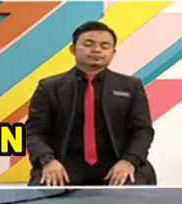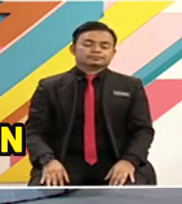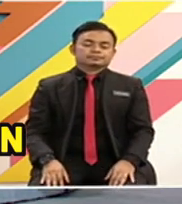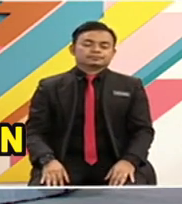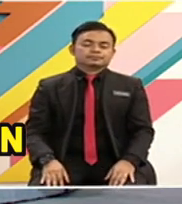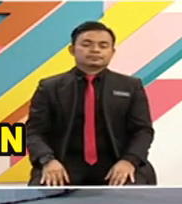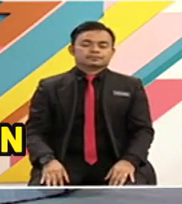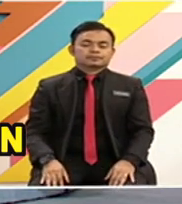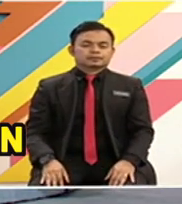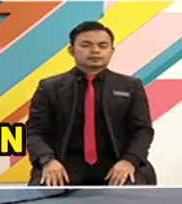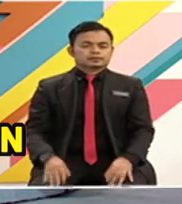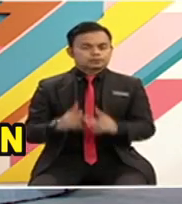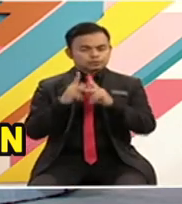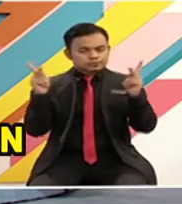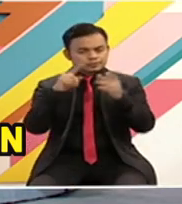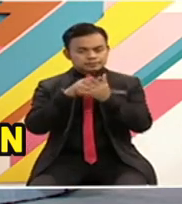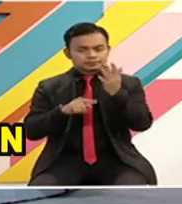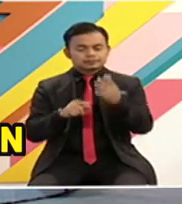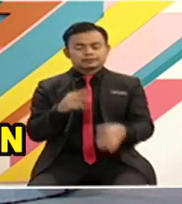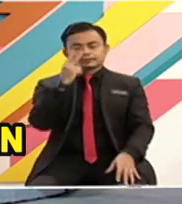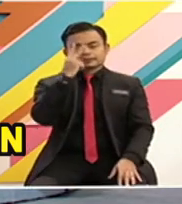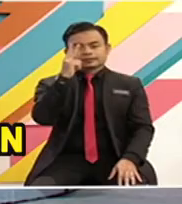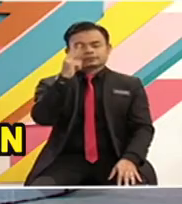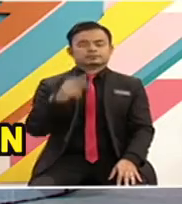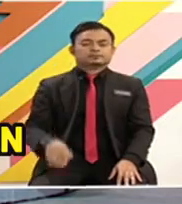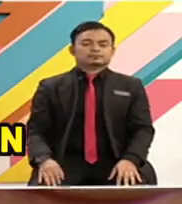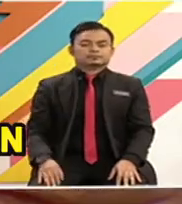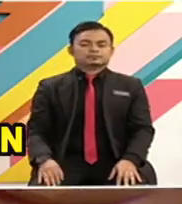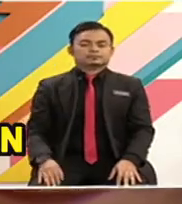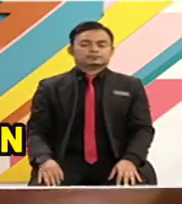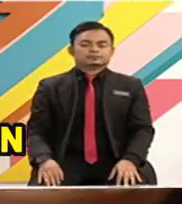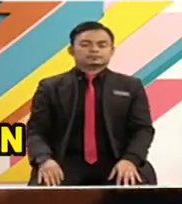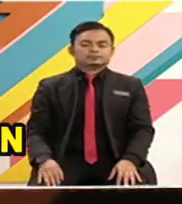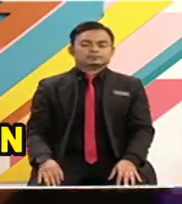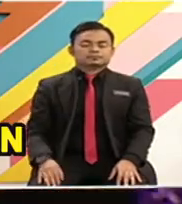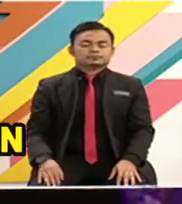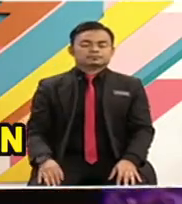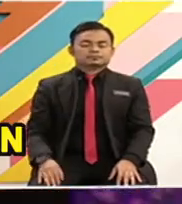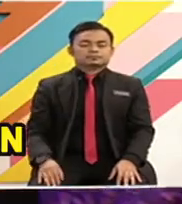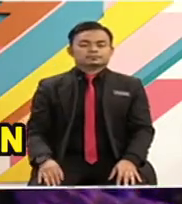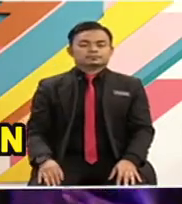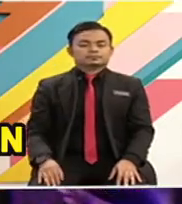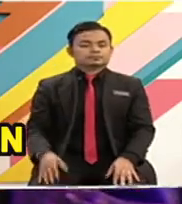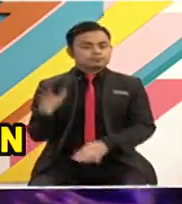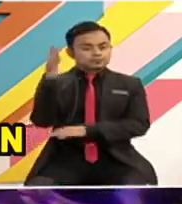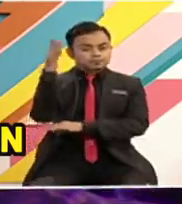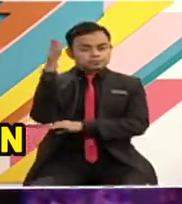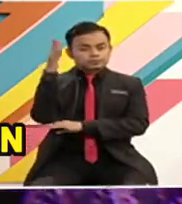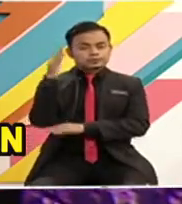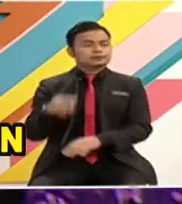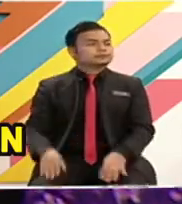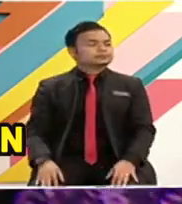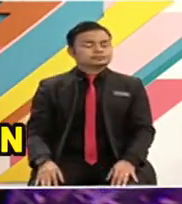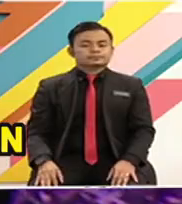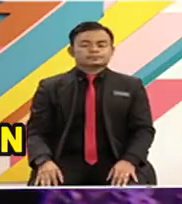sebenarnya kalau disini dedaunan di warna hijau kemudian kita nampak ranting-ranting pokok nih oke nampak